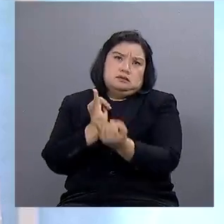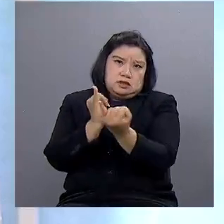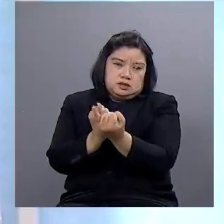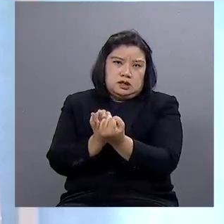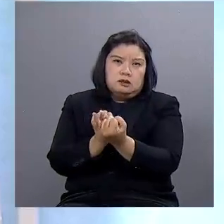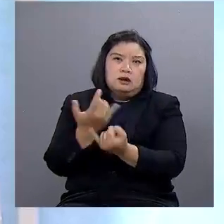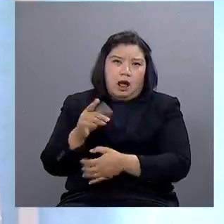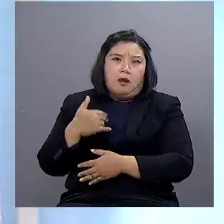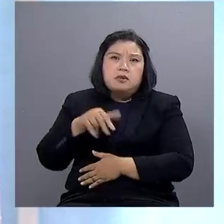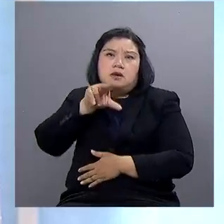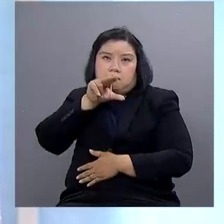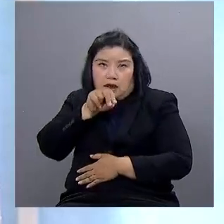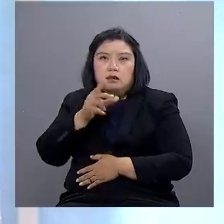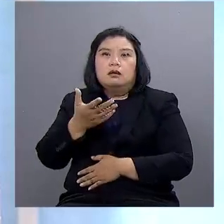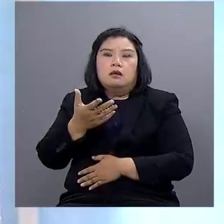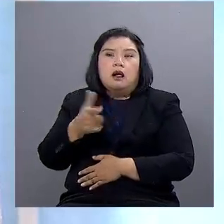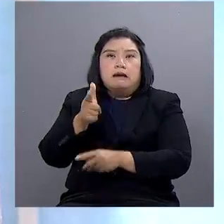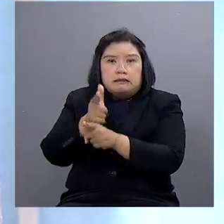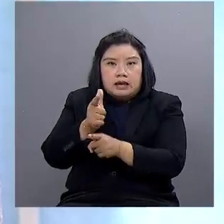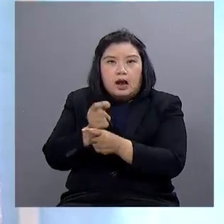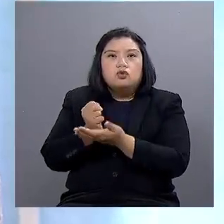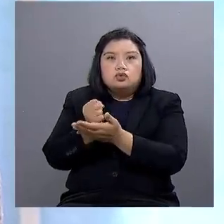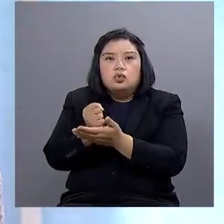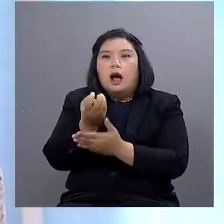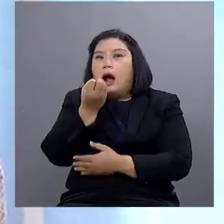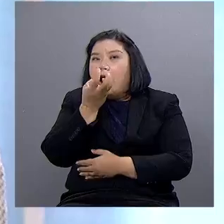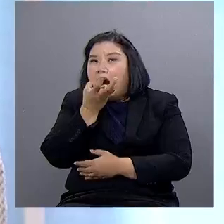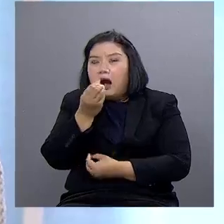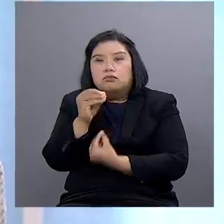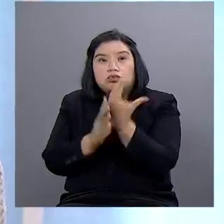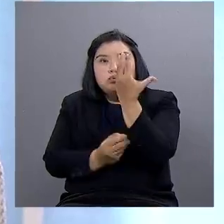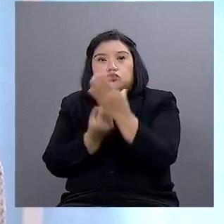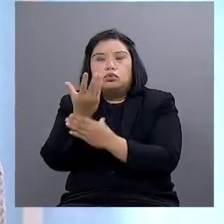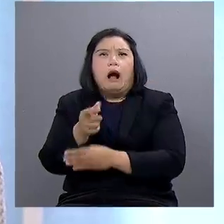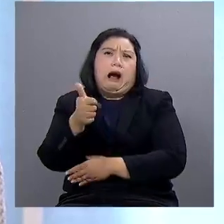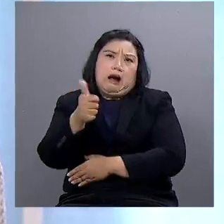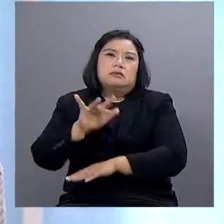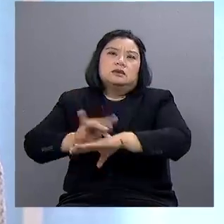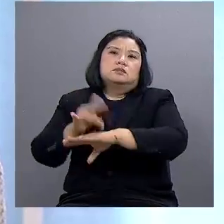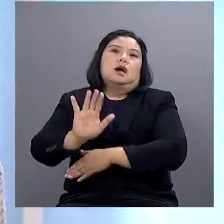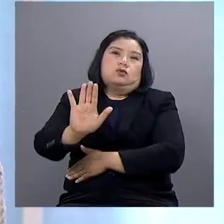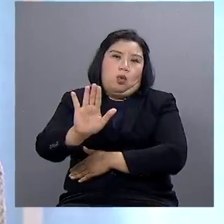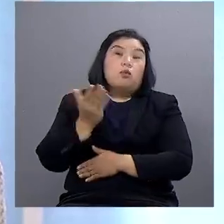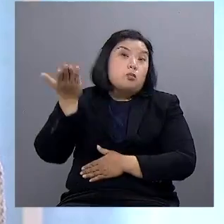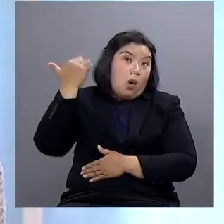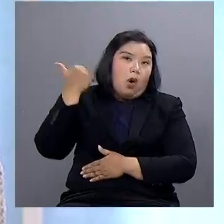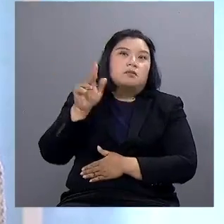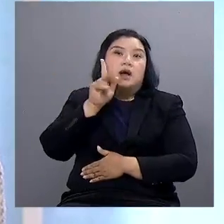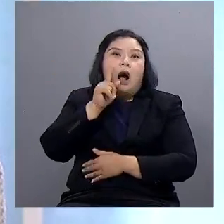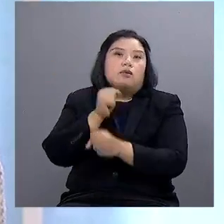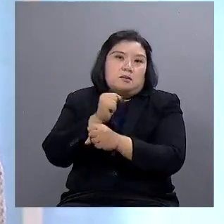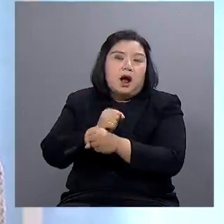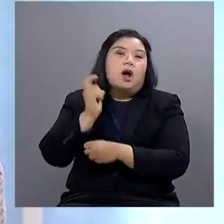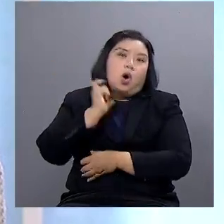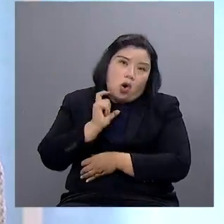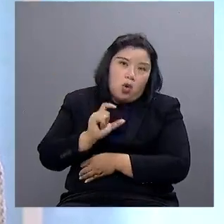ป็ดในการที่จะช่วยทำนาด้วยเหมือนกันนะครับก่อนหน้านี้มีสื่อต่างชาติไม่ว่าจะเป็นจากฮ่องกงจากออสเตรเลียมาถ่ายทำเรื่องของเป็ดไล่ทุ่ง